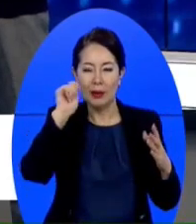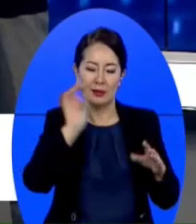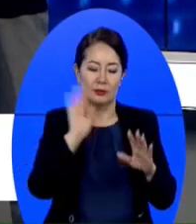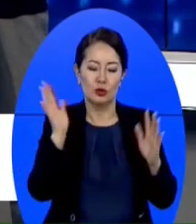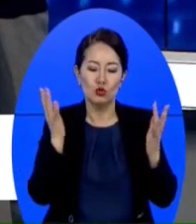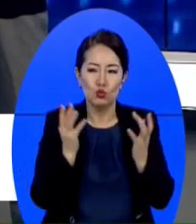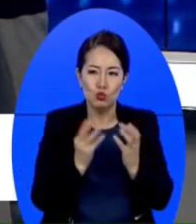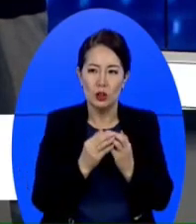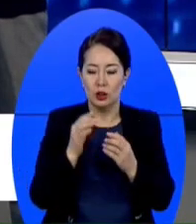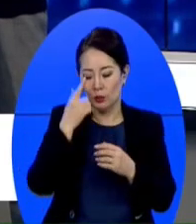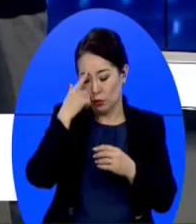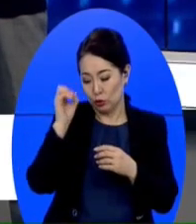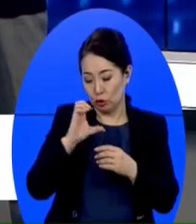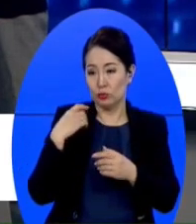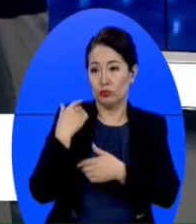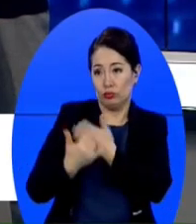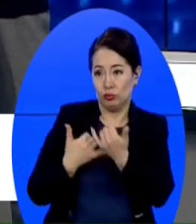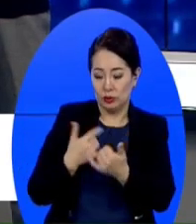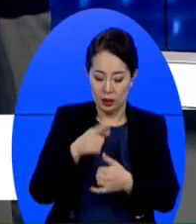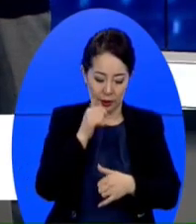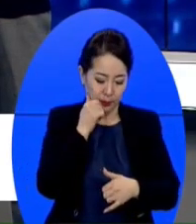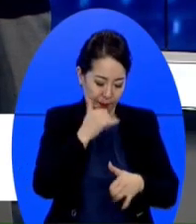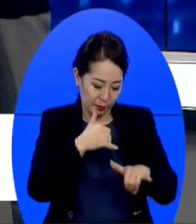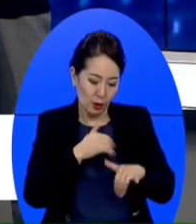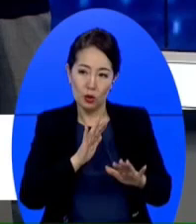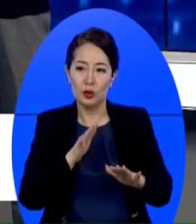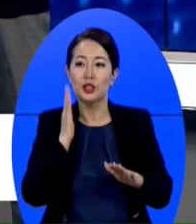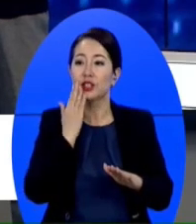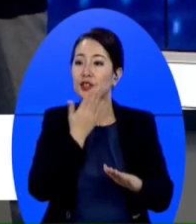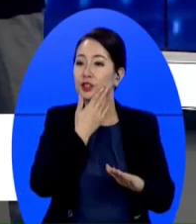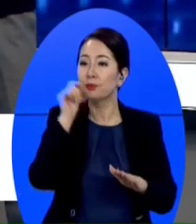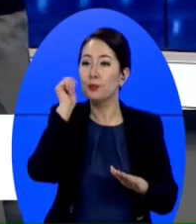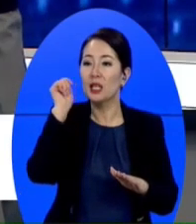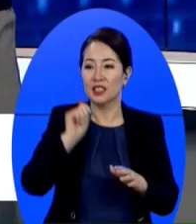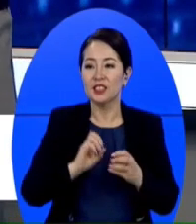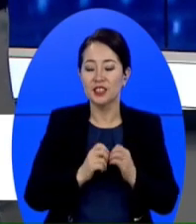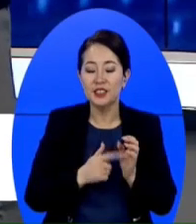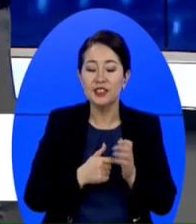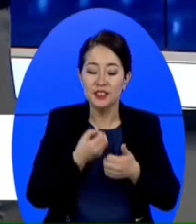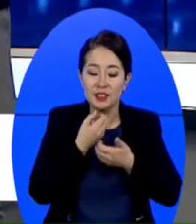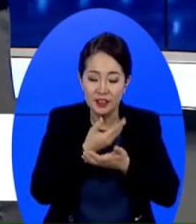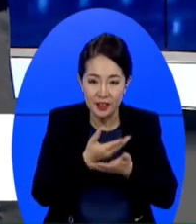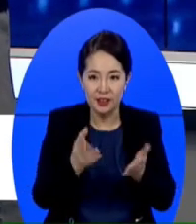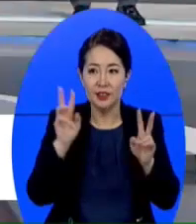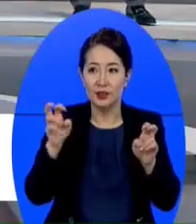ёс заншлаа орхилгүй эрүүл мэндэ хохиролгүй шинж байгаасаа гэсэндэ эрүүл мэндийн болонгаа энэ сэдвээр